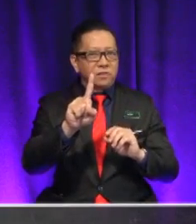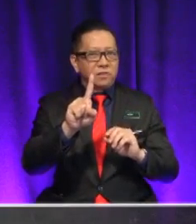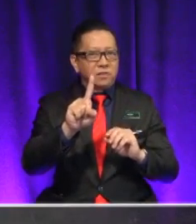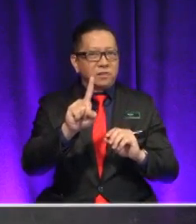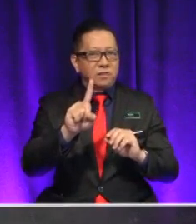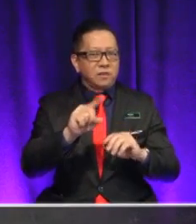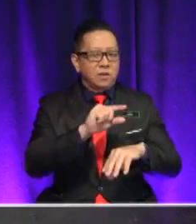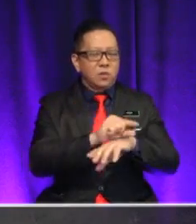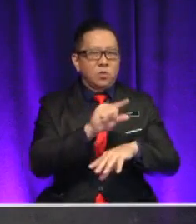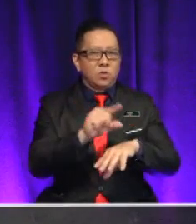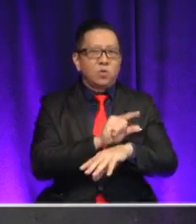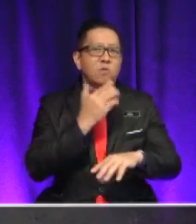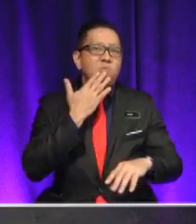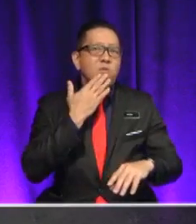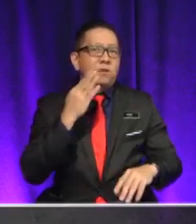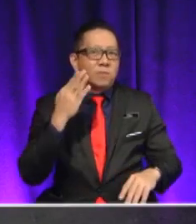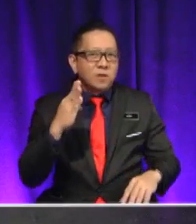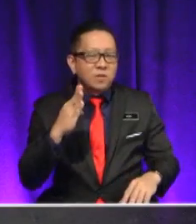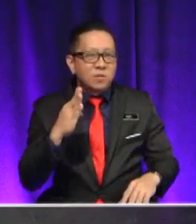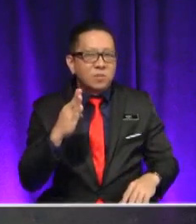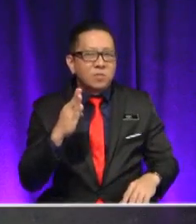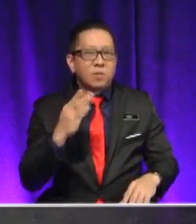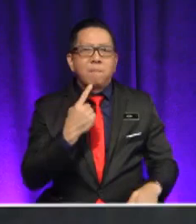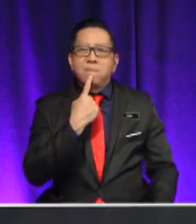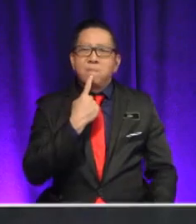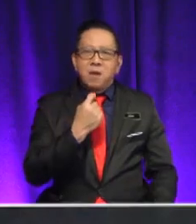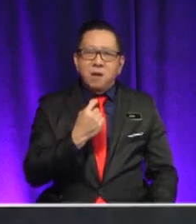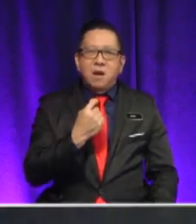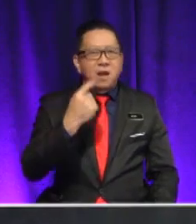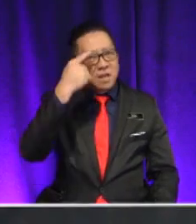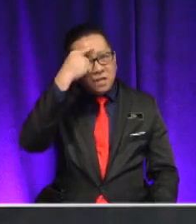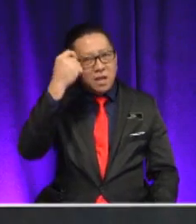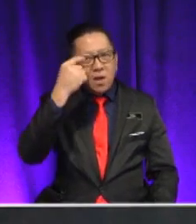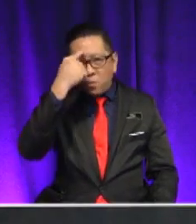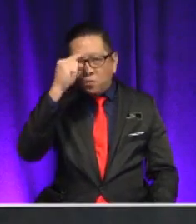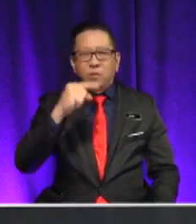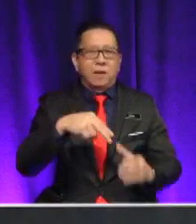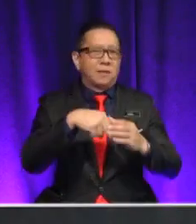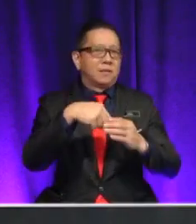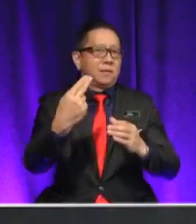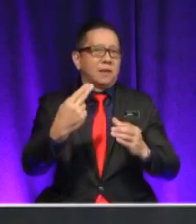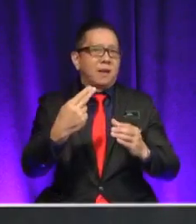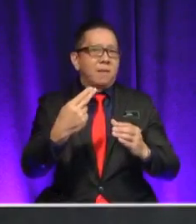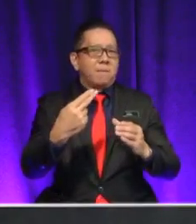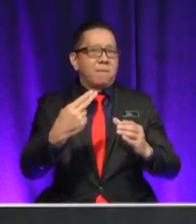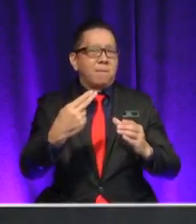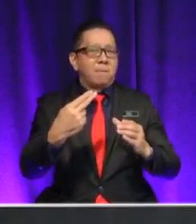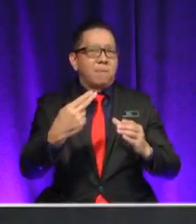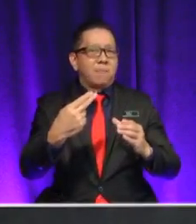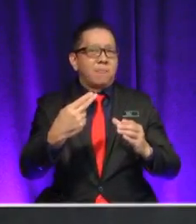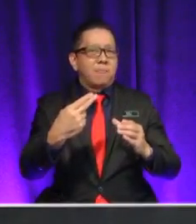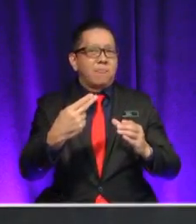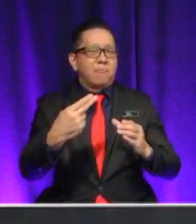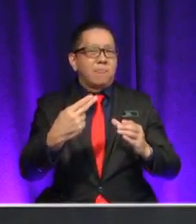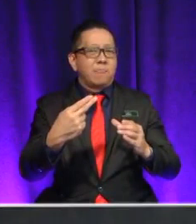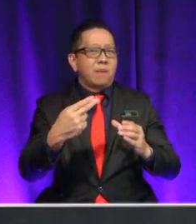biru warna merah jambu dan warna ungu serta warna hitam untuk menghasilkan pemandangan di